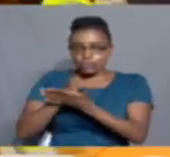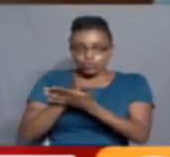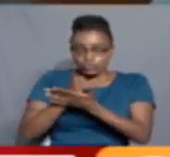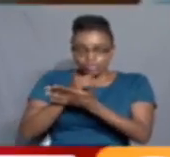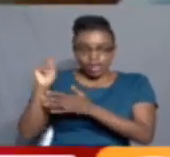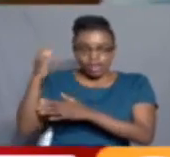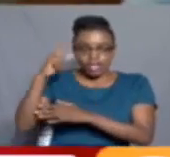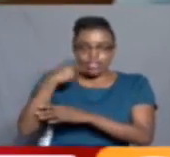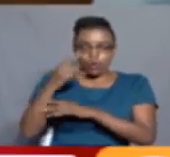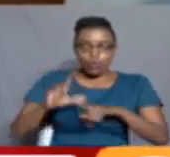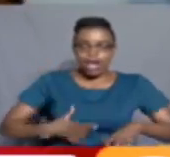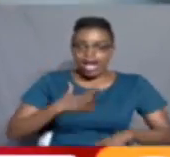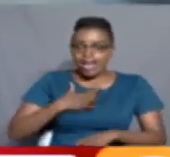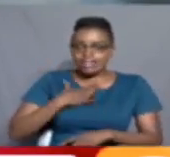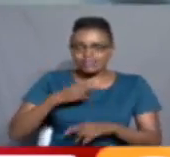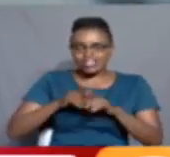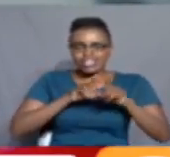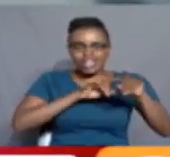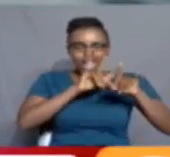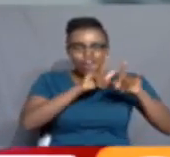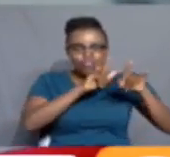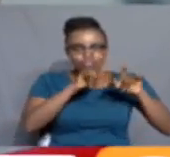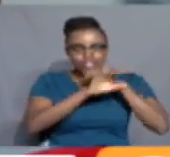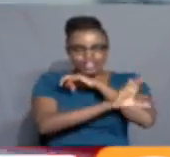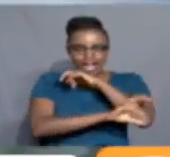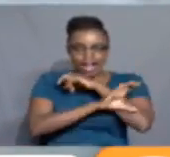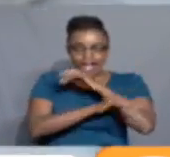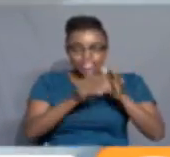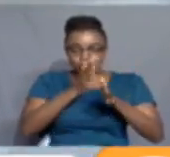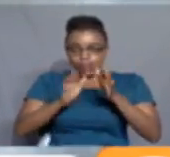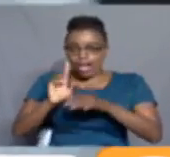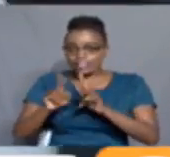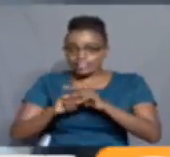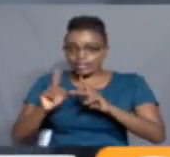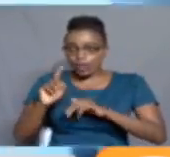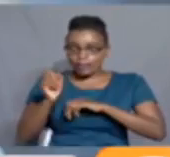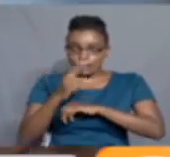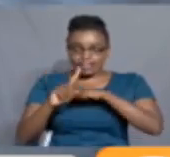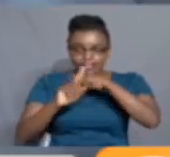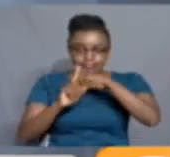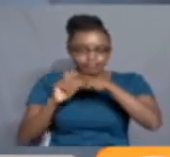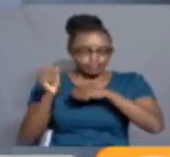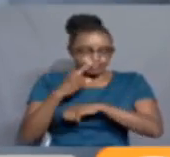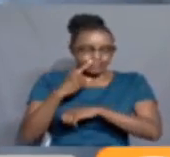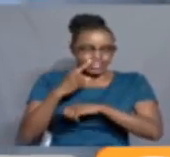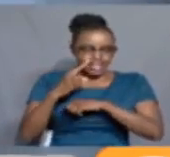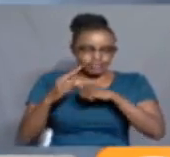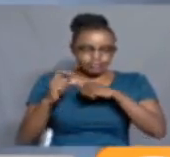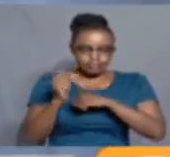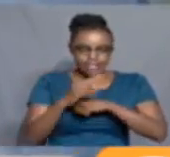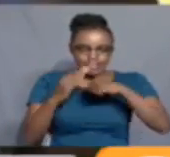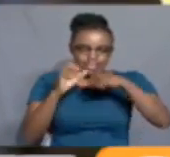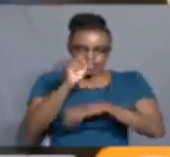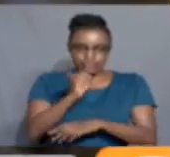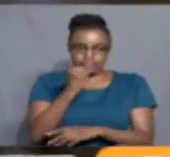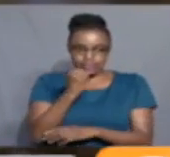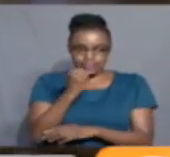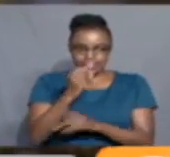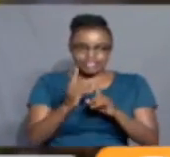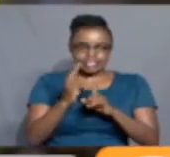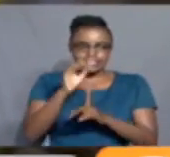wakenya wanaoishi nchi za ngambo. Shughuli hii ikipangiwa kuanza tarehe 6 mwezi Mei na kuendelea kwa siku 45.